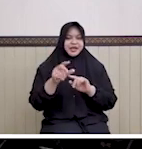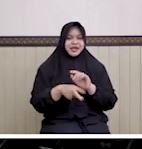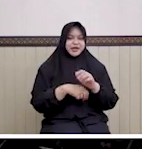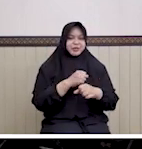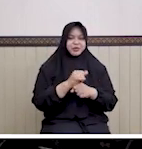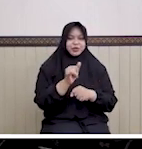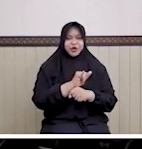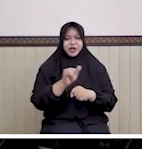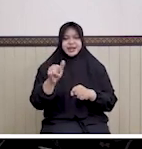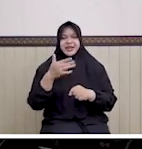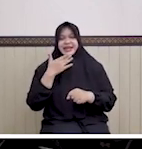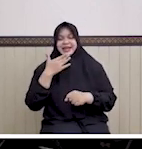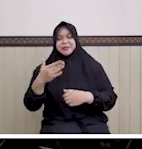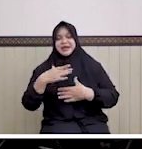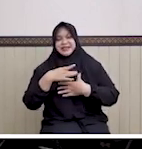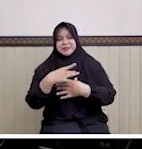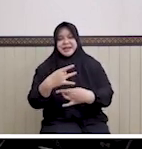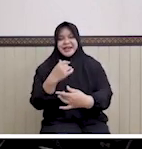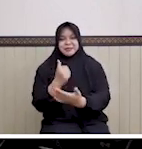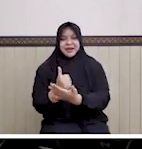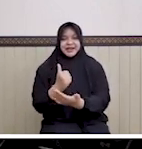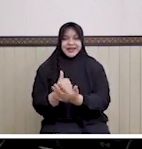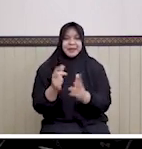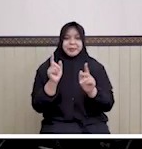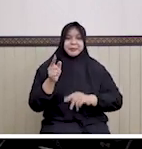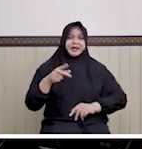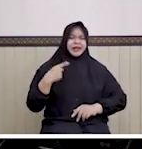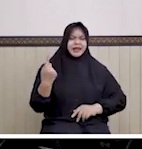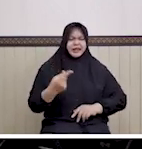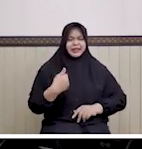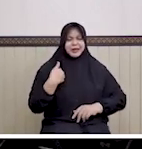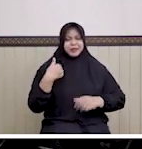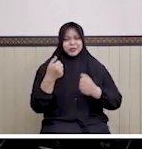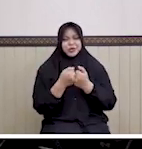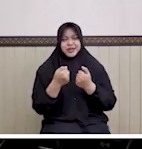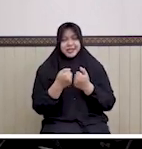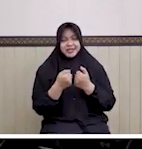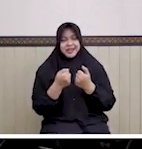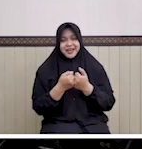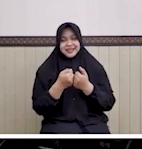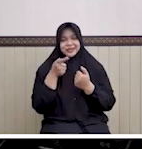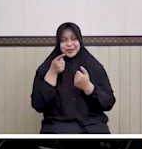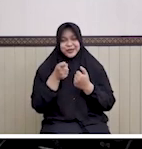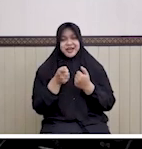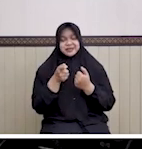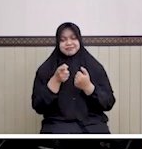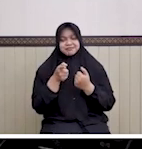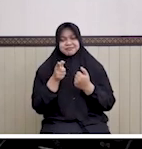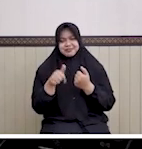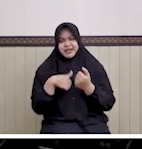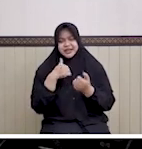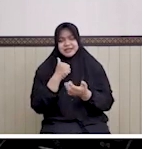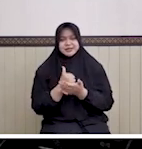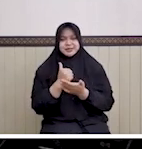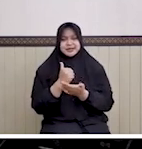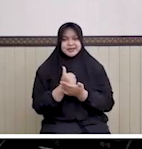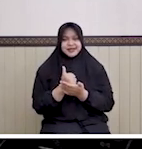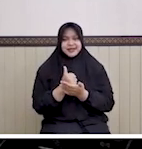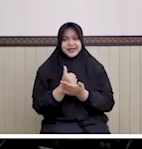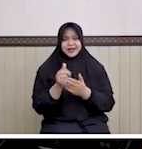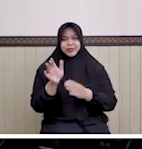kasih sangat menarik ya memang kita punya tantangan itu sebenarnya Hai